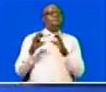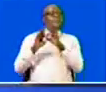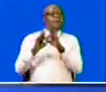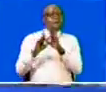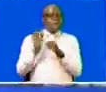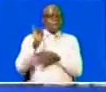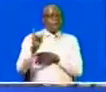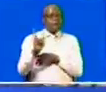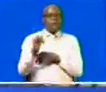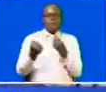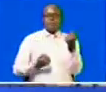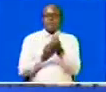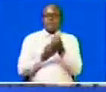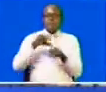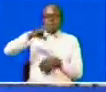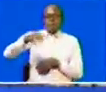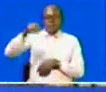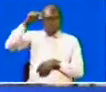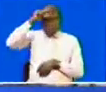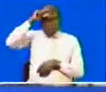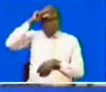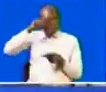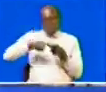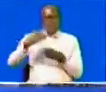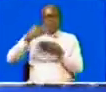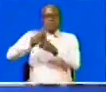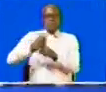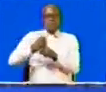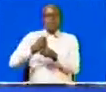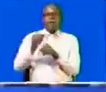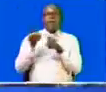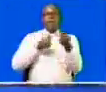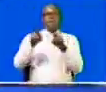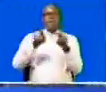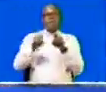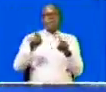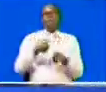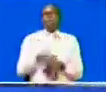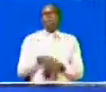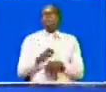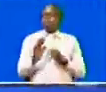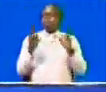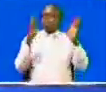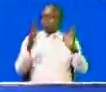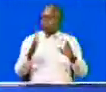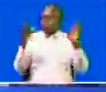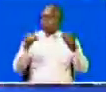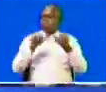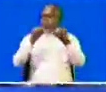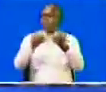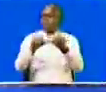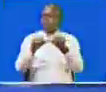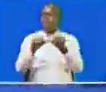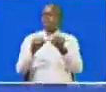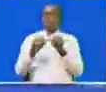ambazo zimeandaliwa na serikali ya kaunti ya Marsabit pamoja na washikadau katika sekta ya utalii. Na licha ya kuwa ni sherehe, ni tamasha inayozidi kukita